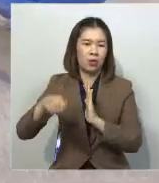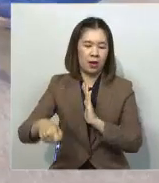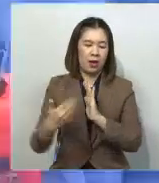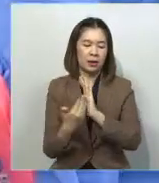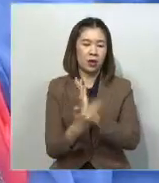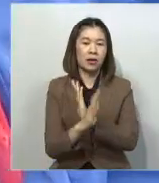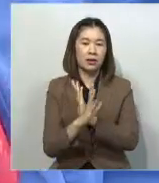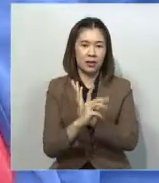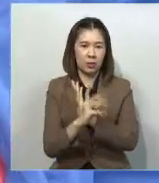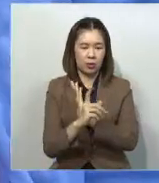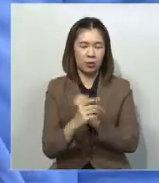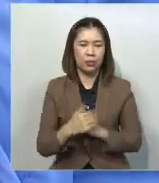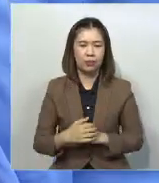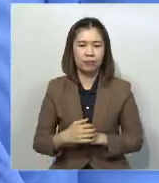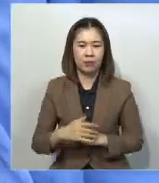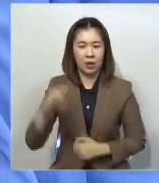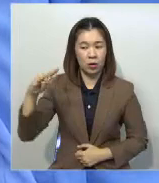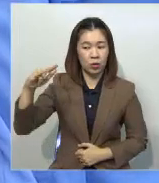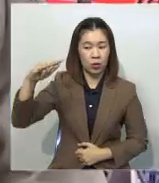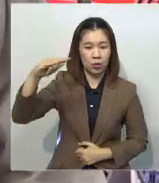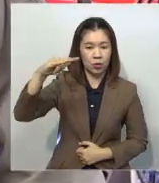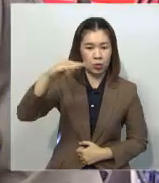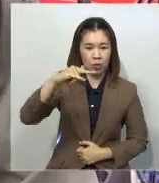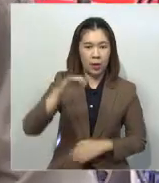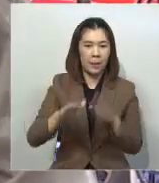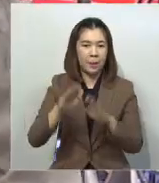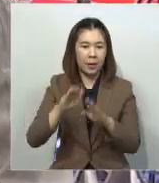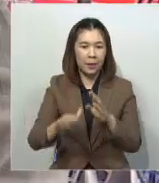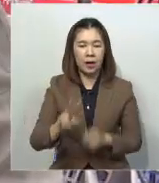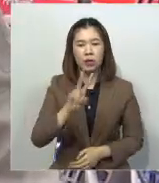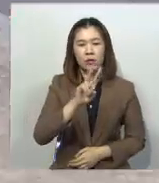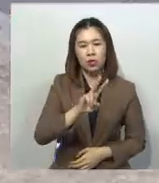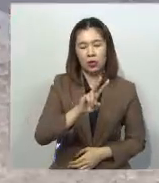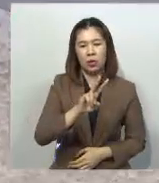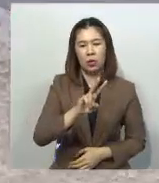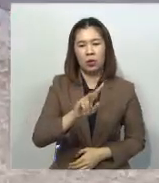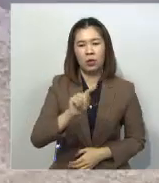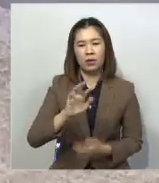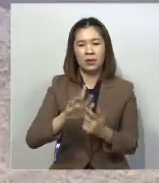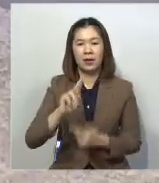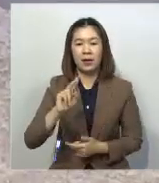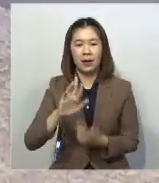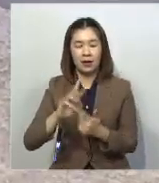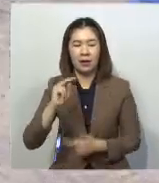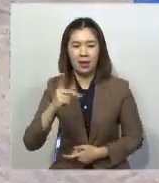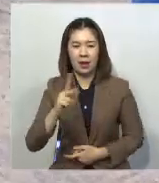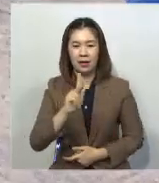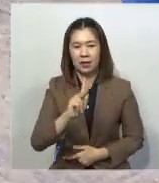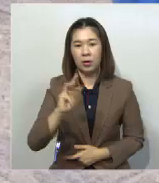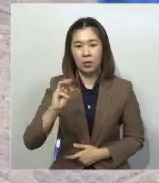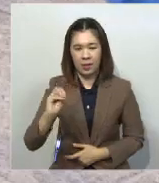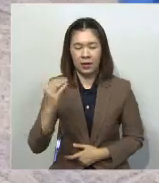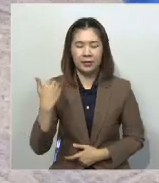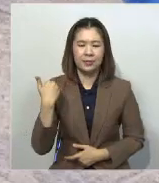และชัยภูมินะคะแต่ละเครื่องเขาจะมีรัศมีในการบินประมาณ2ตารางกิโลเมตรขึ้นอยู่กับความเหมาะสมของพื้นที่ค่ะการ